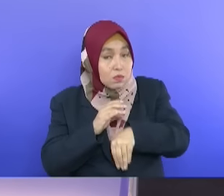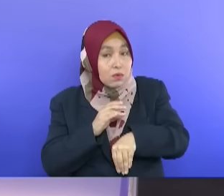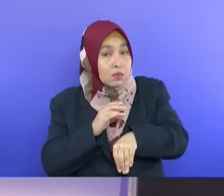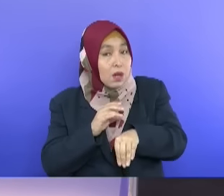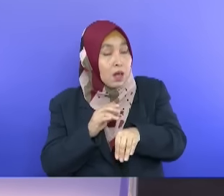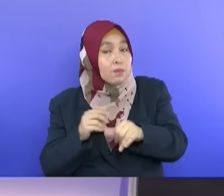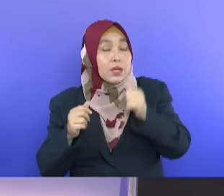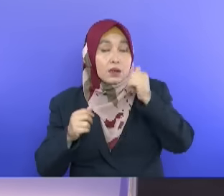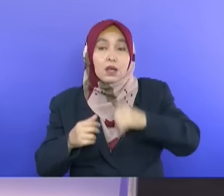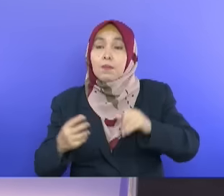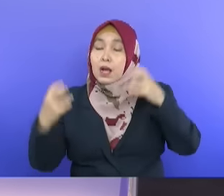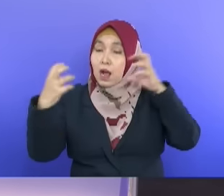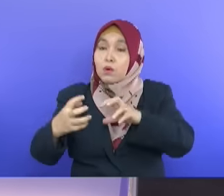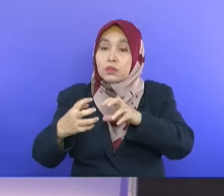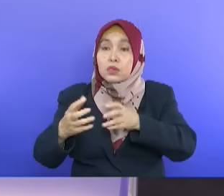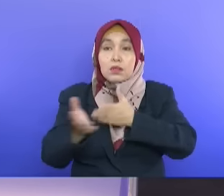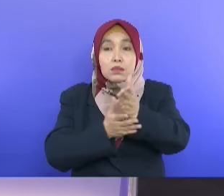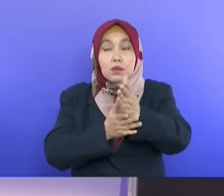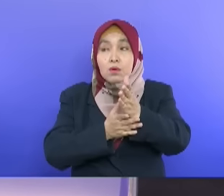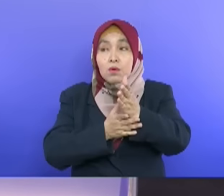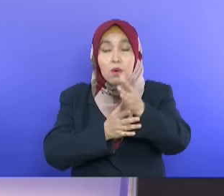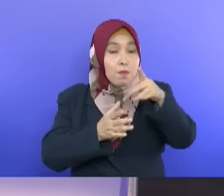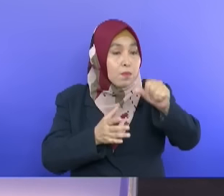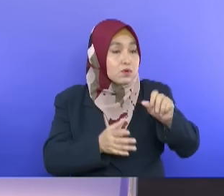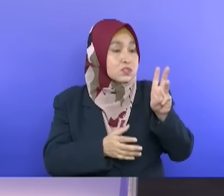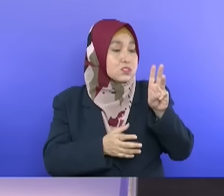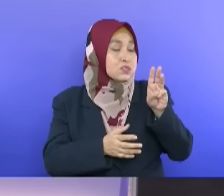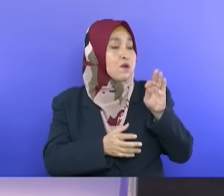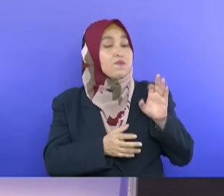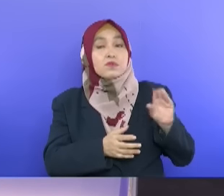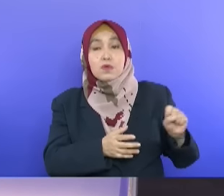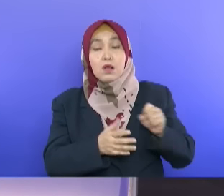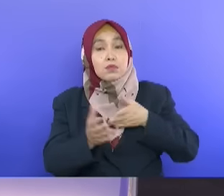akhirnya kalau gaduhnya terus pushka Facebook adalah